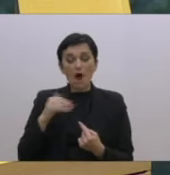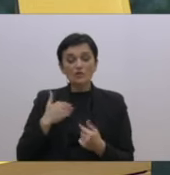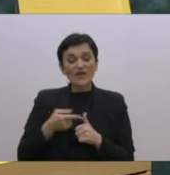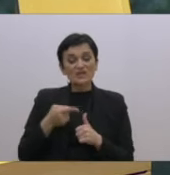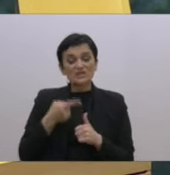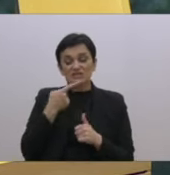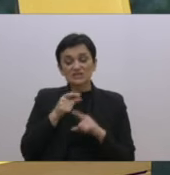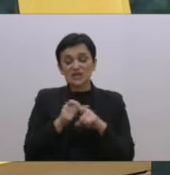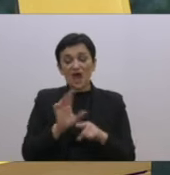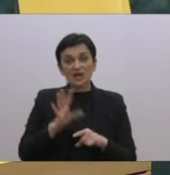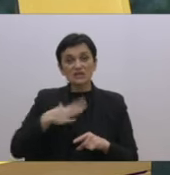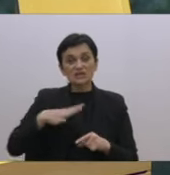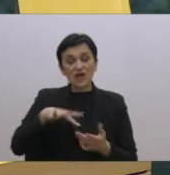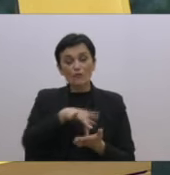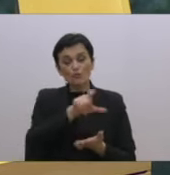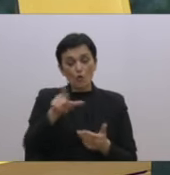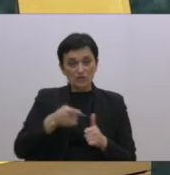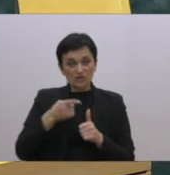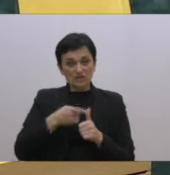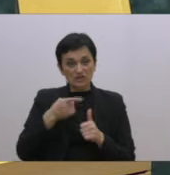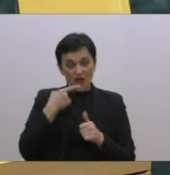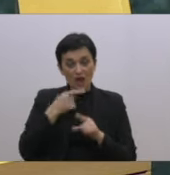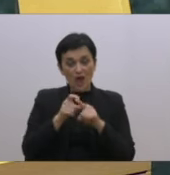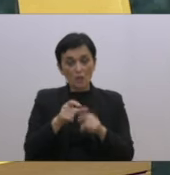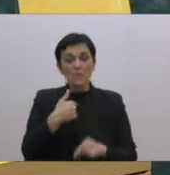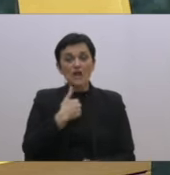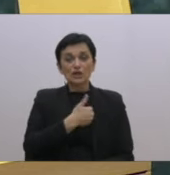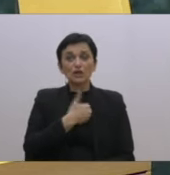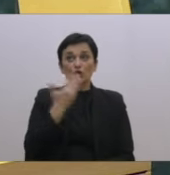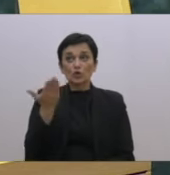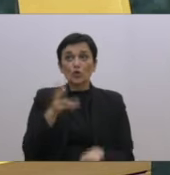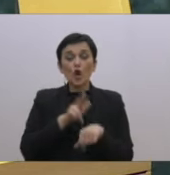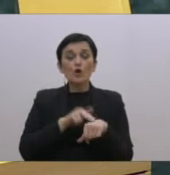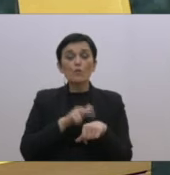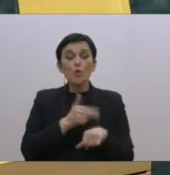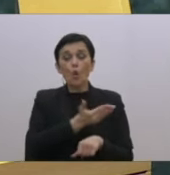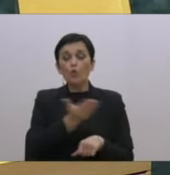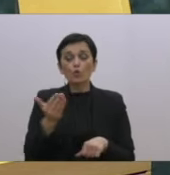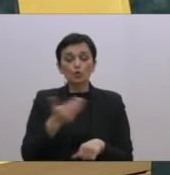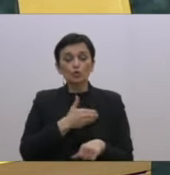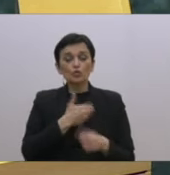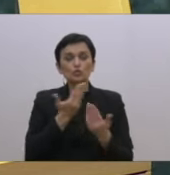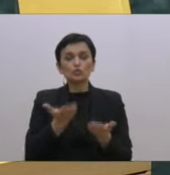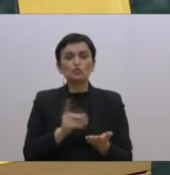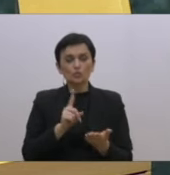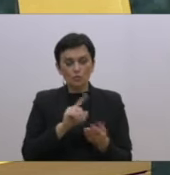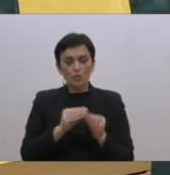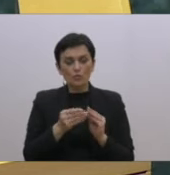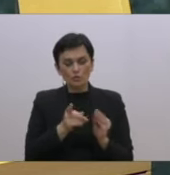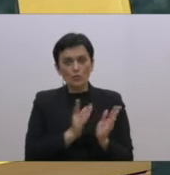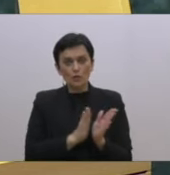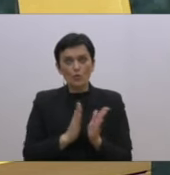ვსაუბრობ, ჩვენ ვსაუბრობთ საქართველოს მოქალაქეების სახელით და მე გისურვებთ და პოლიციას ვსურვებ, რომ ეს პრობლემები